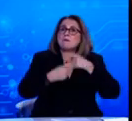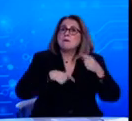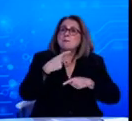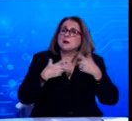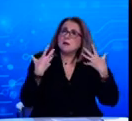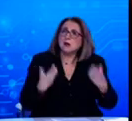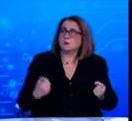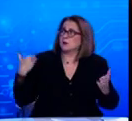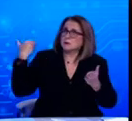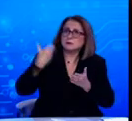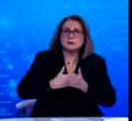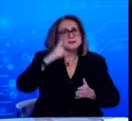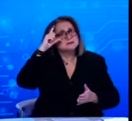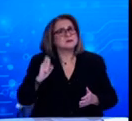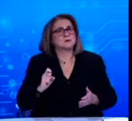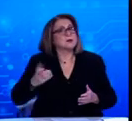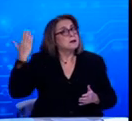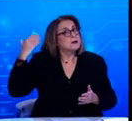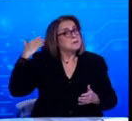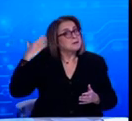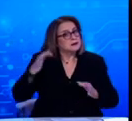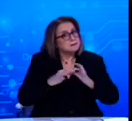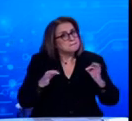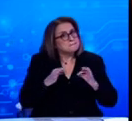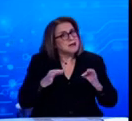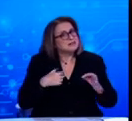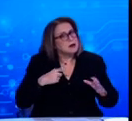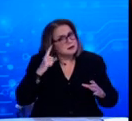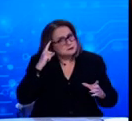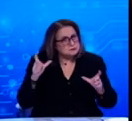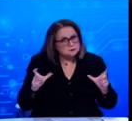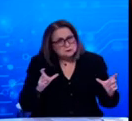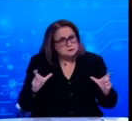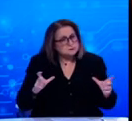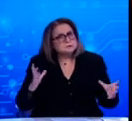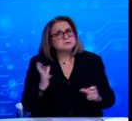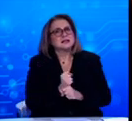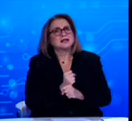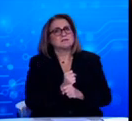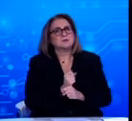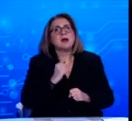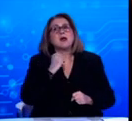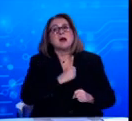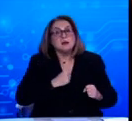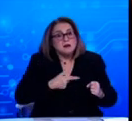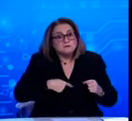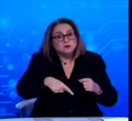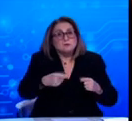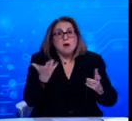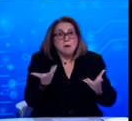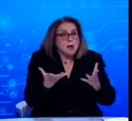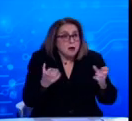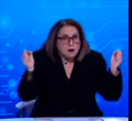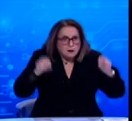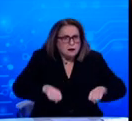εξαιρετικά αποτελεσματικά στην πρώτη φάση της πανδημίας. Μεσοπρόθεσμα όμως φέρνουν τραγικές επιπτώσεις στην οικονομία και